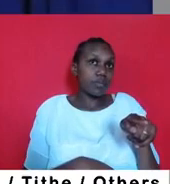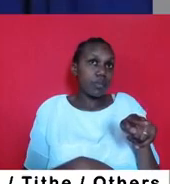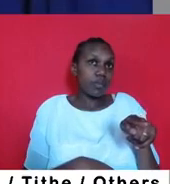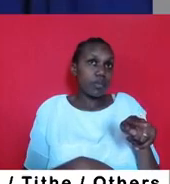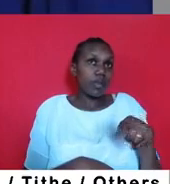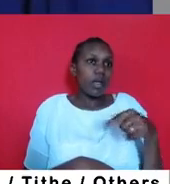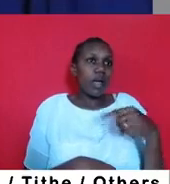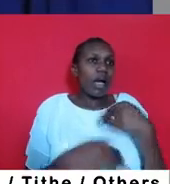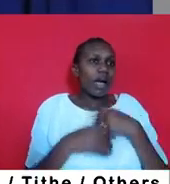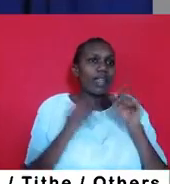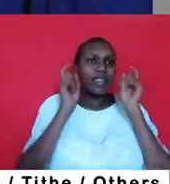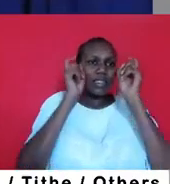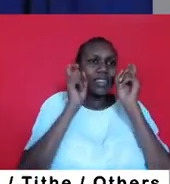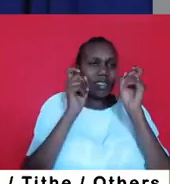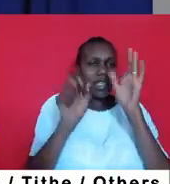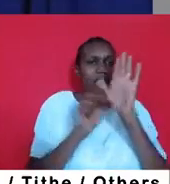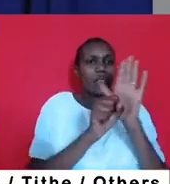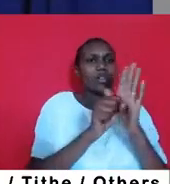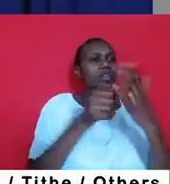alikuwa mtenda dhambi